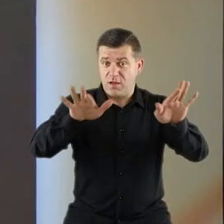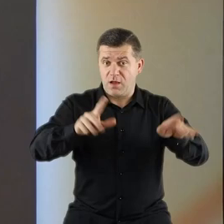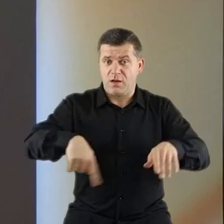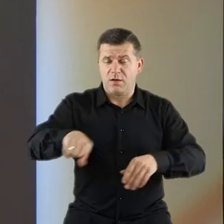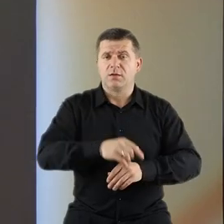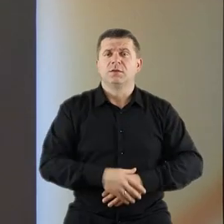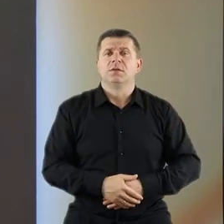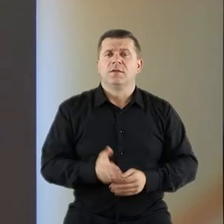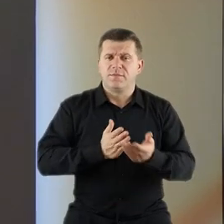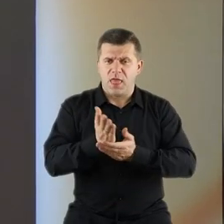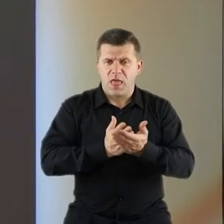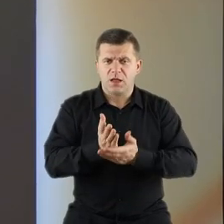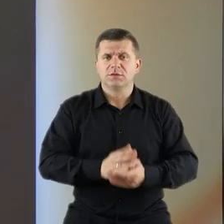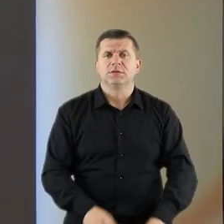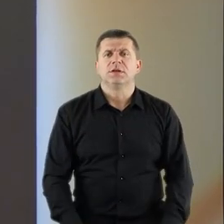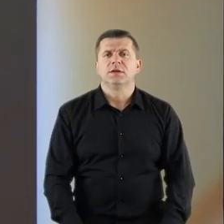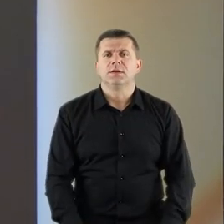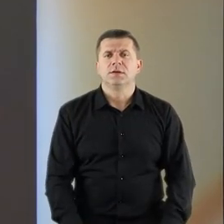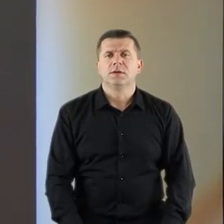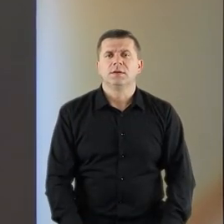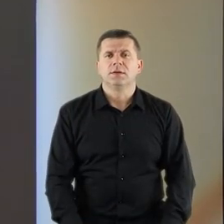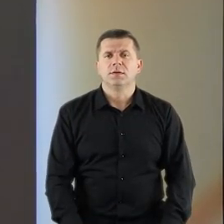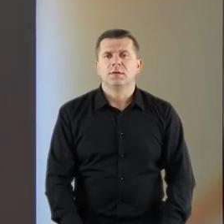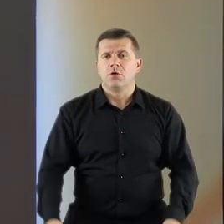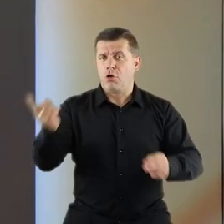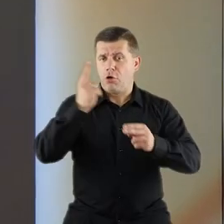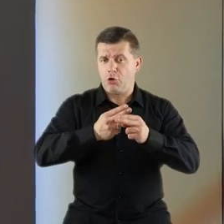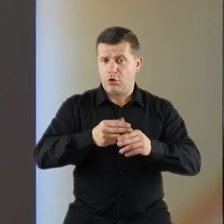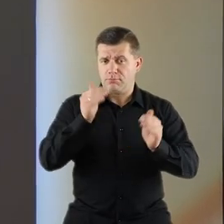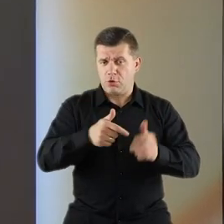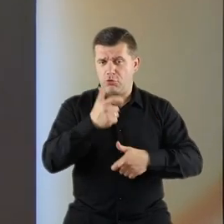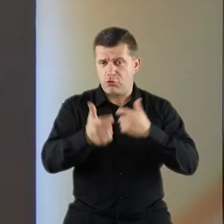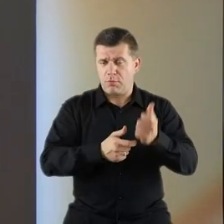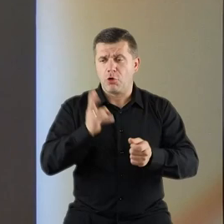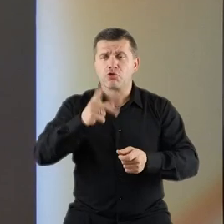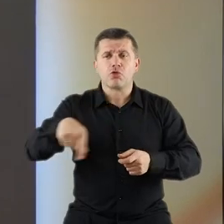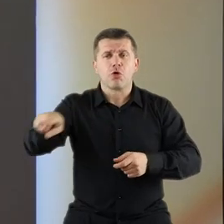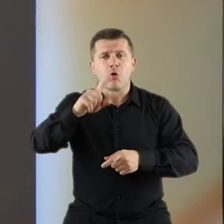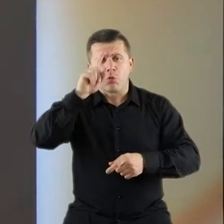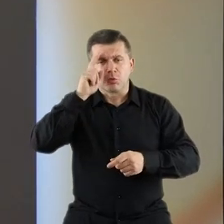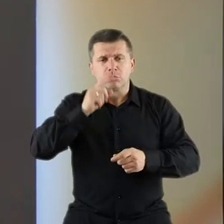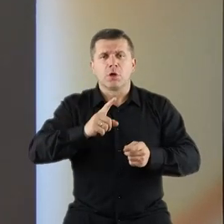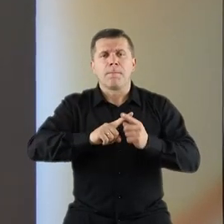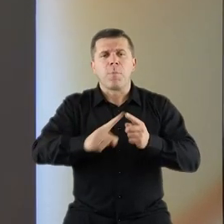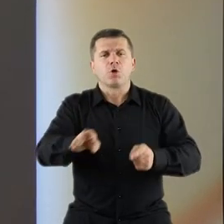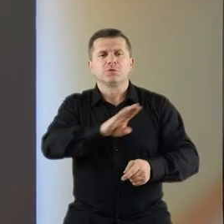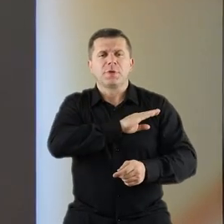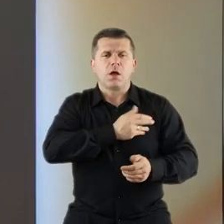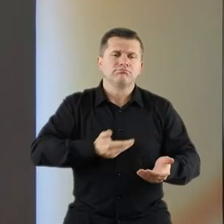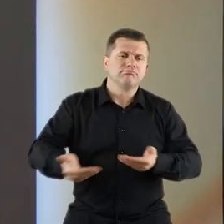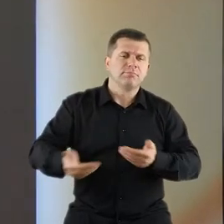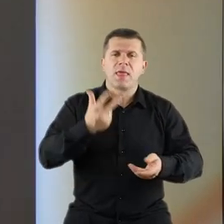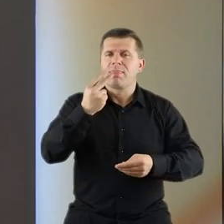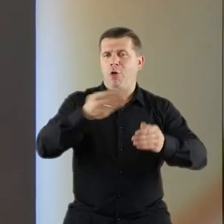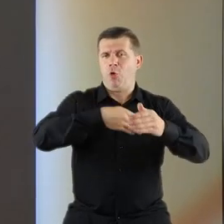ziemiach polskich wierzono że choroby mogą sprowadzać ci którzy chodzą po śmierci czyli